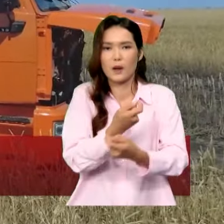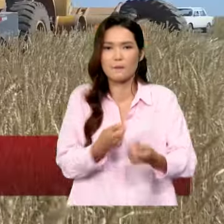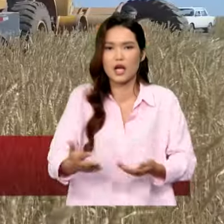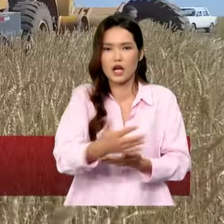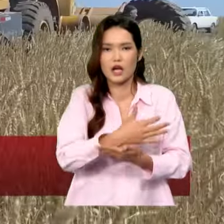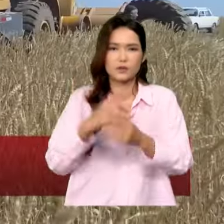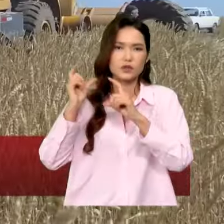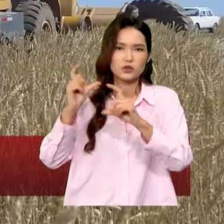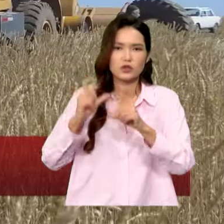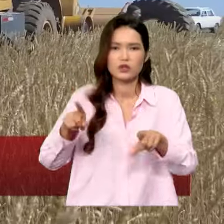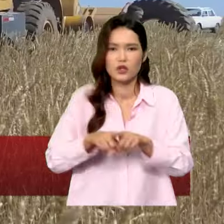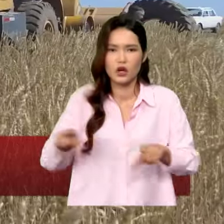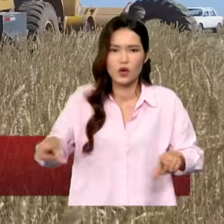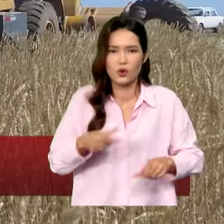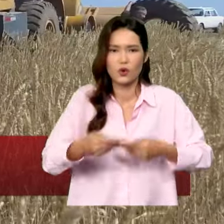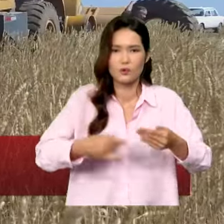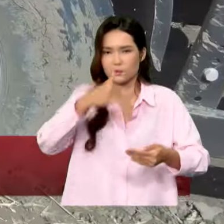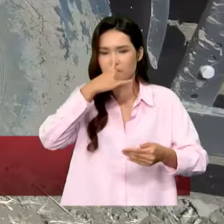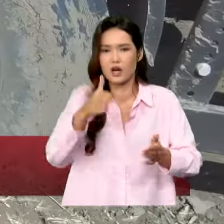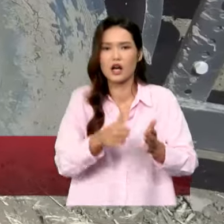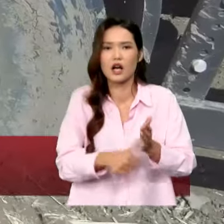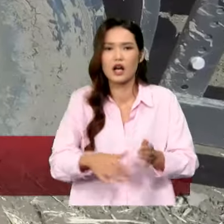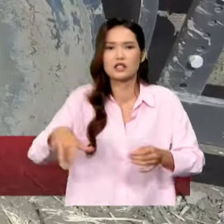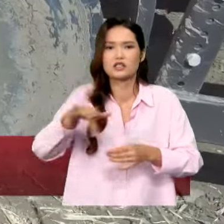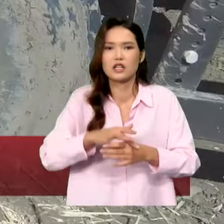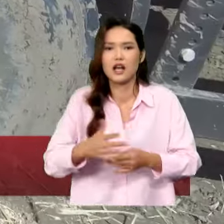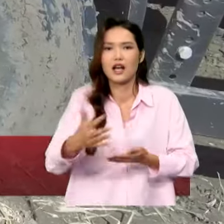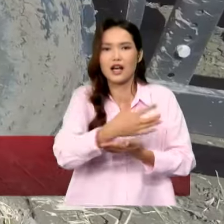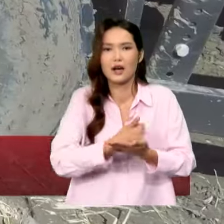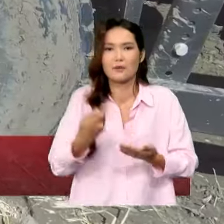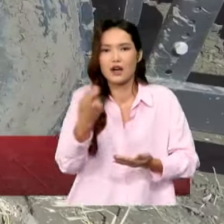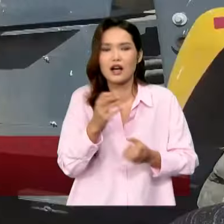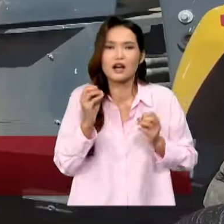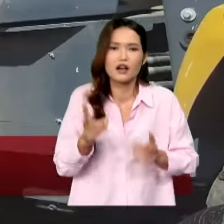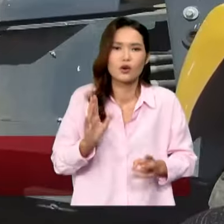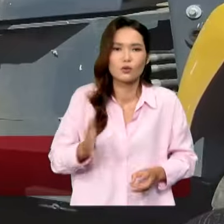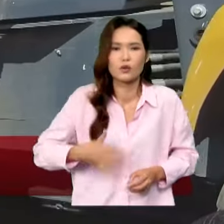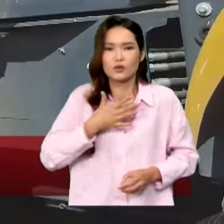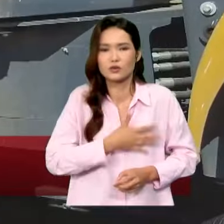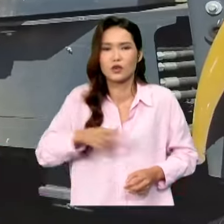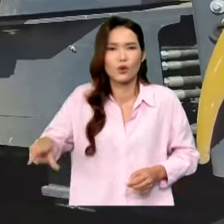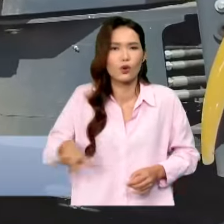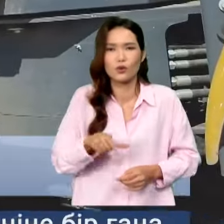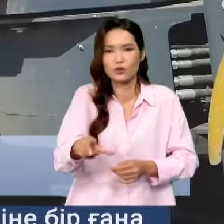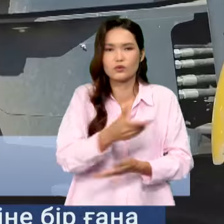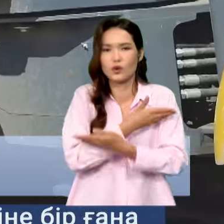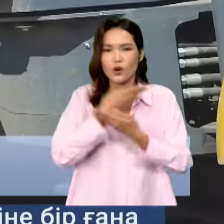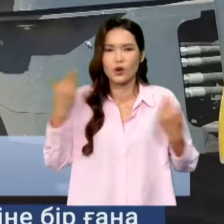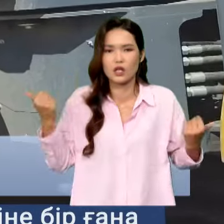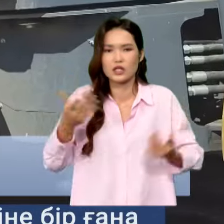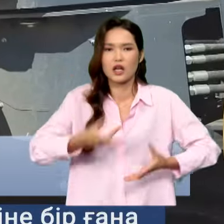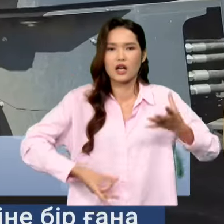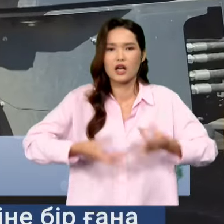жүк көліктері тіпті жүре алар емес. Биыл астықты қалай жинап аламыз деп алаңдайды дихандар. Дороги нету. В день